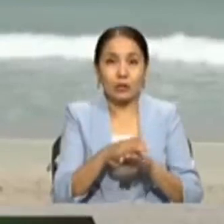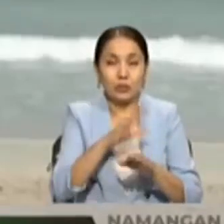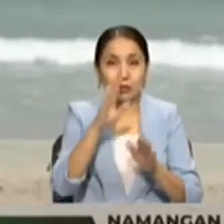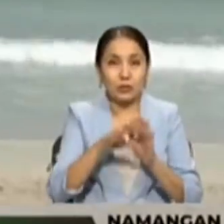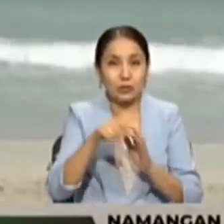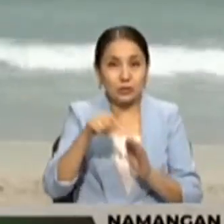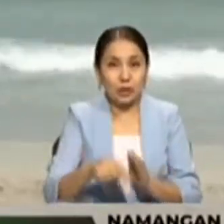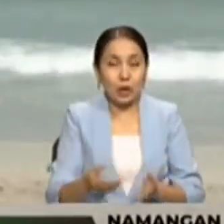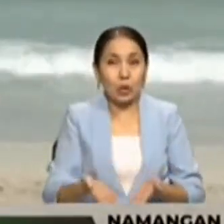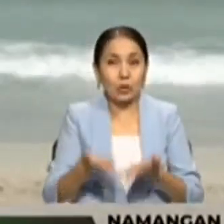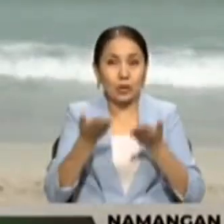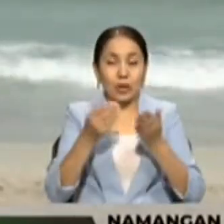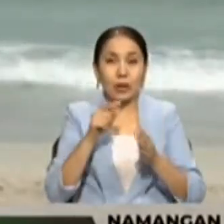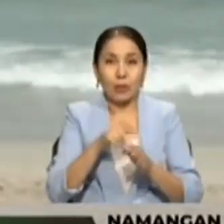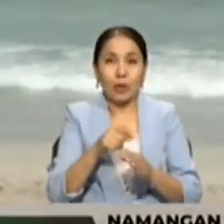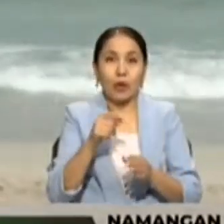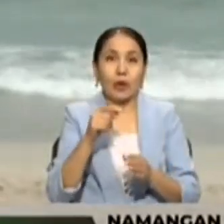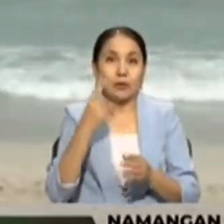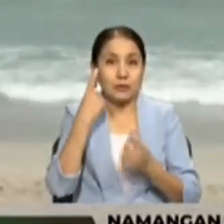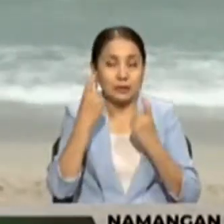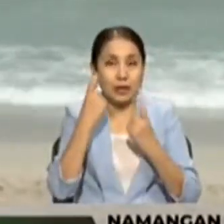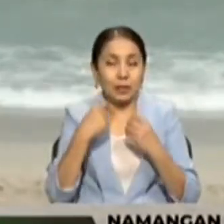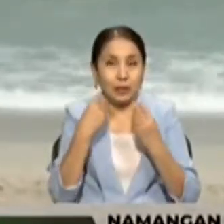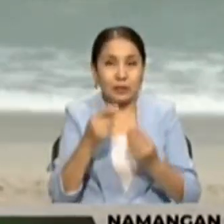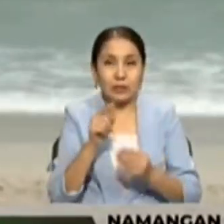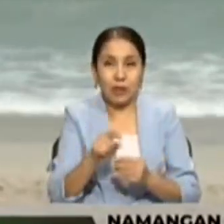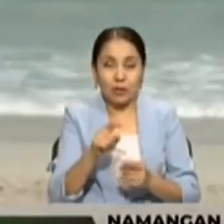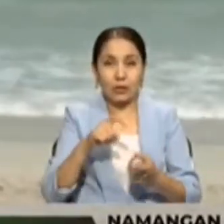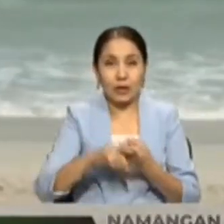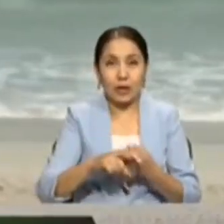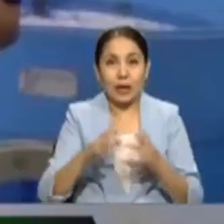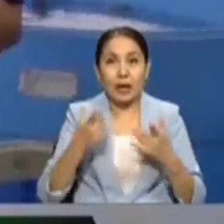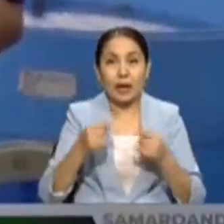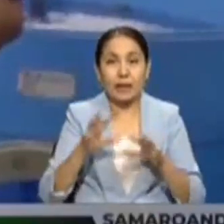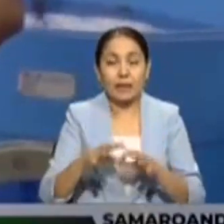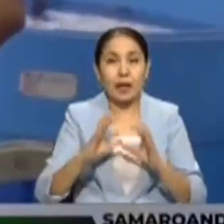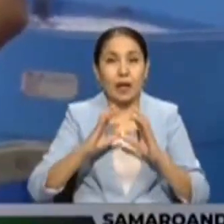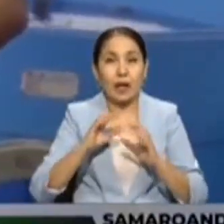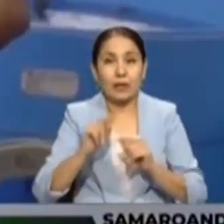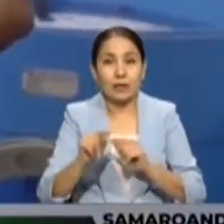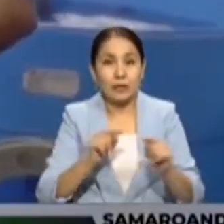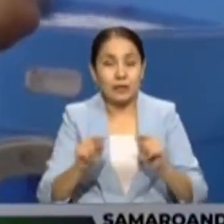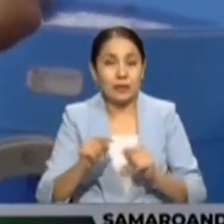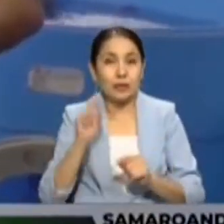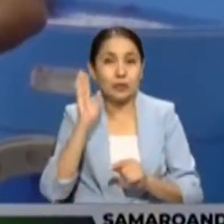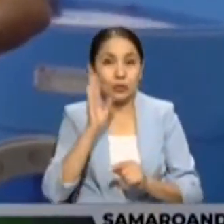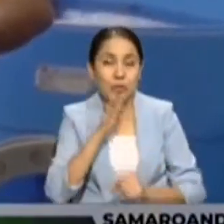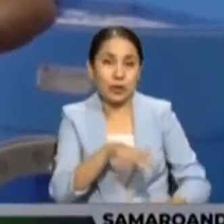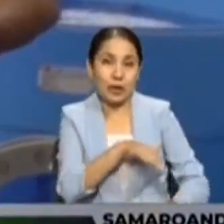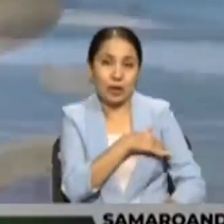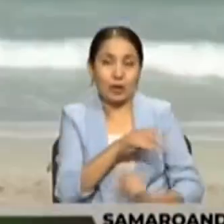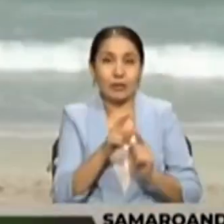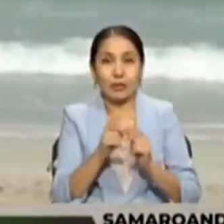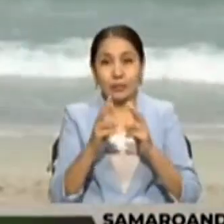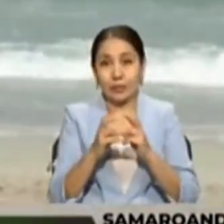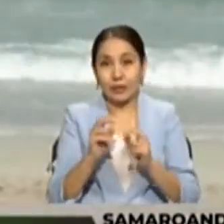tubidan yuqoriga ko'tarilganida sun'iy yo'ldoshga signal yuborish va uning geografik o'rnini bilish, sun'iy haroratini tekshirish mumkin deydi